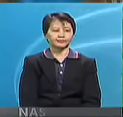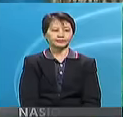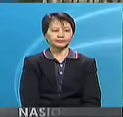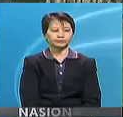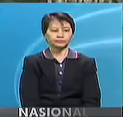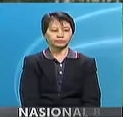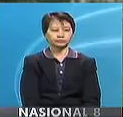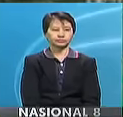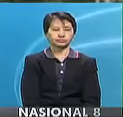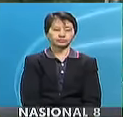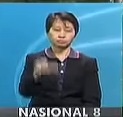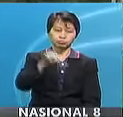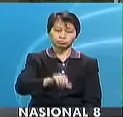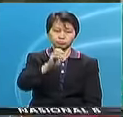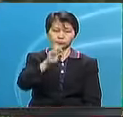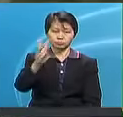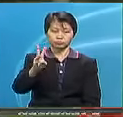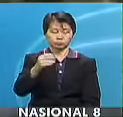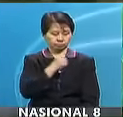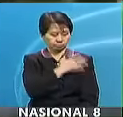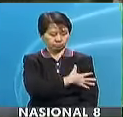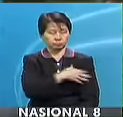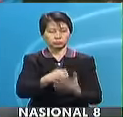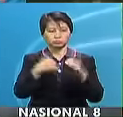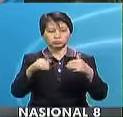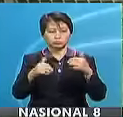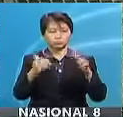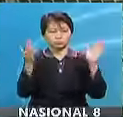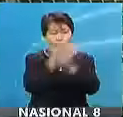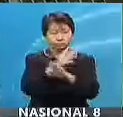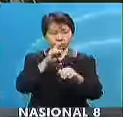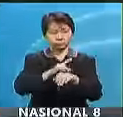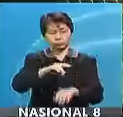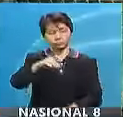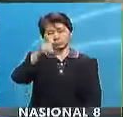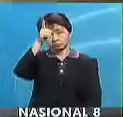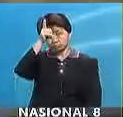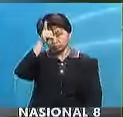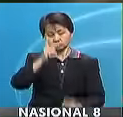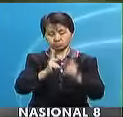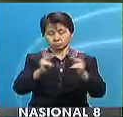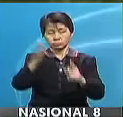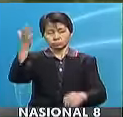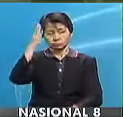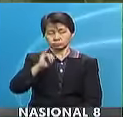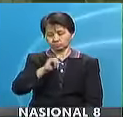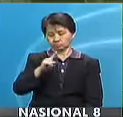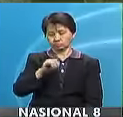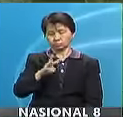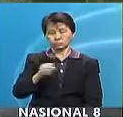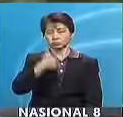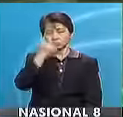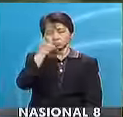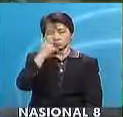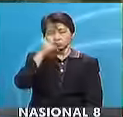ini tewas 06 kepada Palestin aksialik Di aman Jordan khamis lalu izham tidak mahu perkara